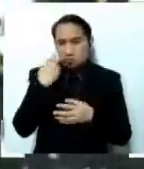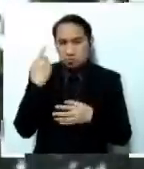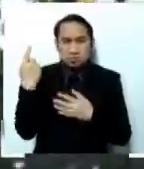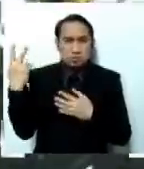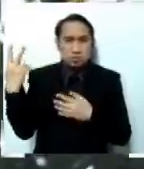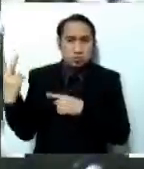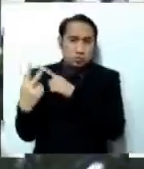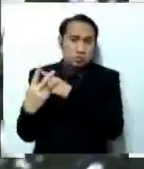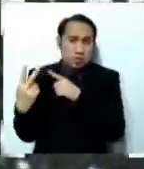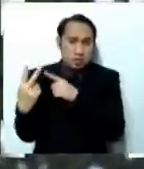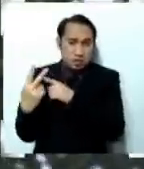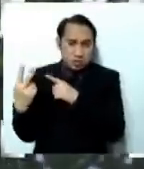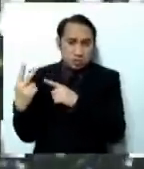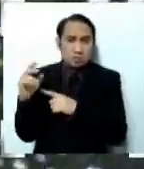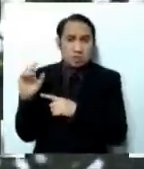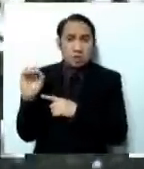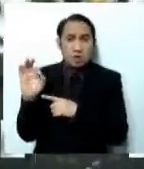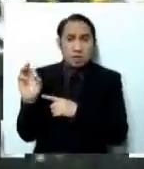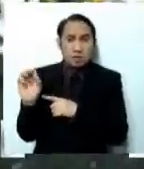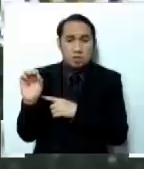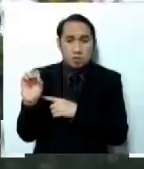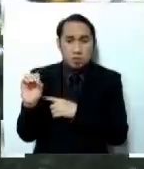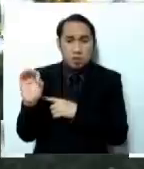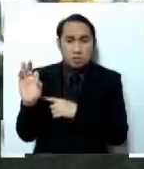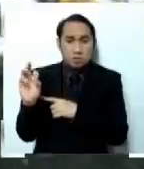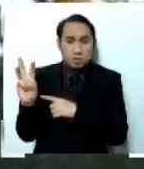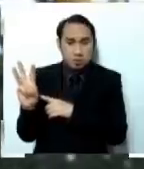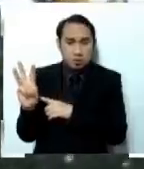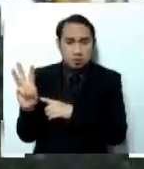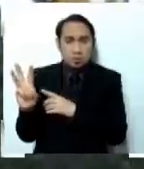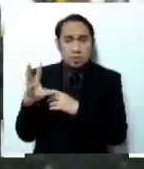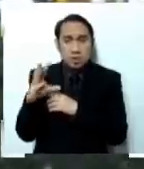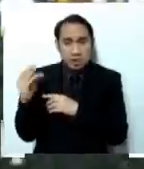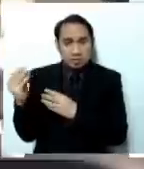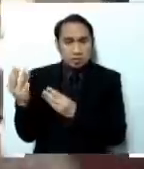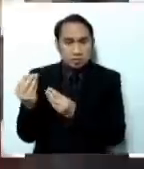sea-based OFW. Sila naman yung gumaling na, na kumpleto yung